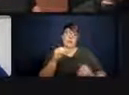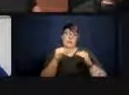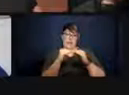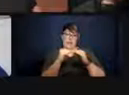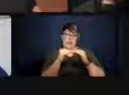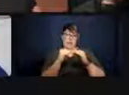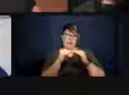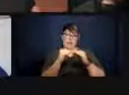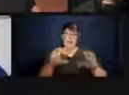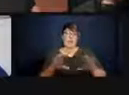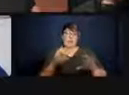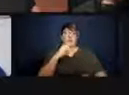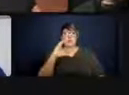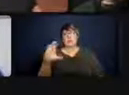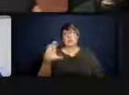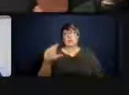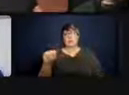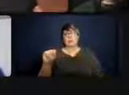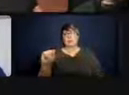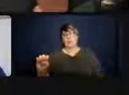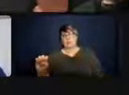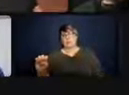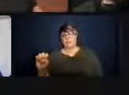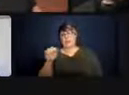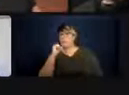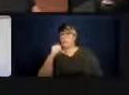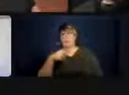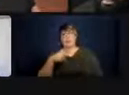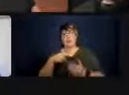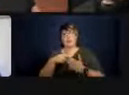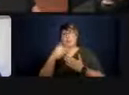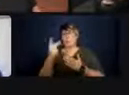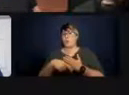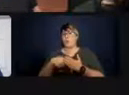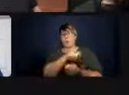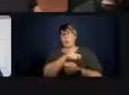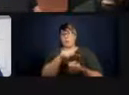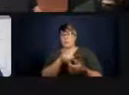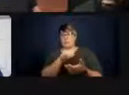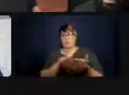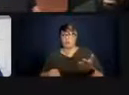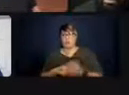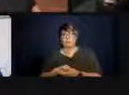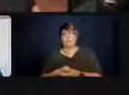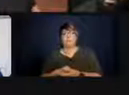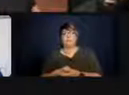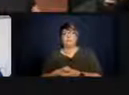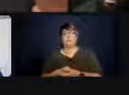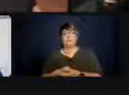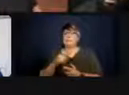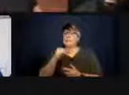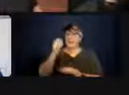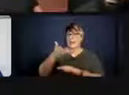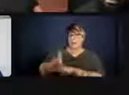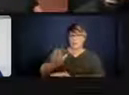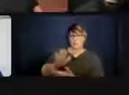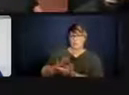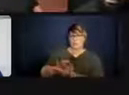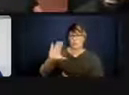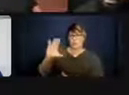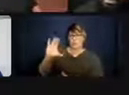المساواة وسبل الوصول إلى مختلف الخدمات بصورة متساوية، نحن